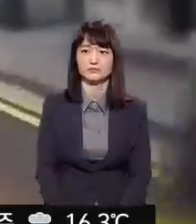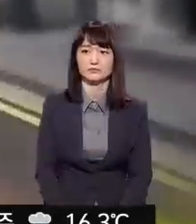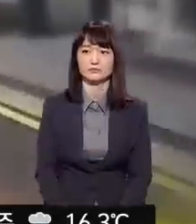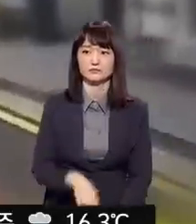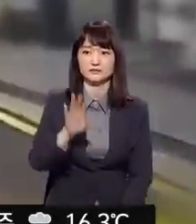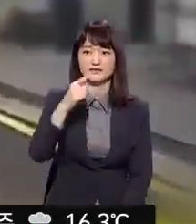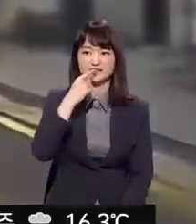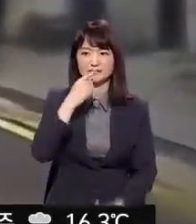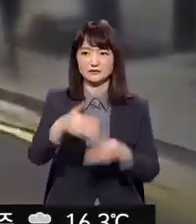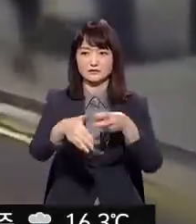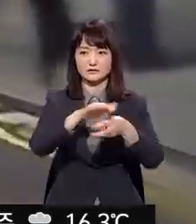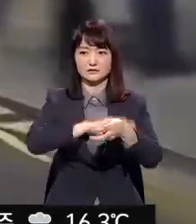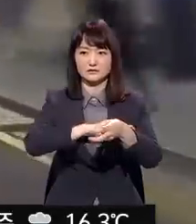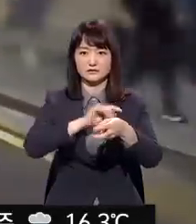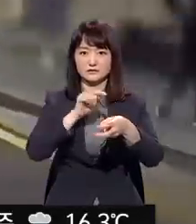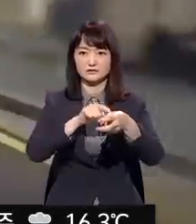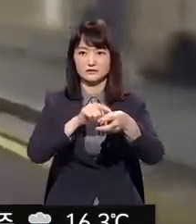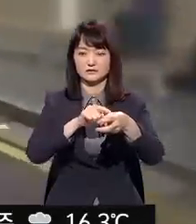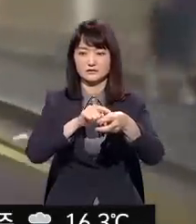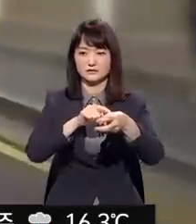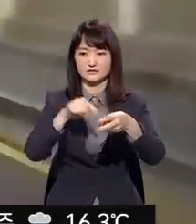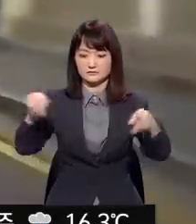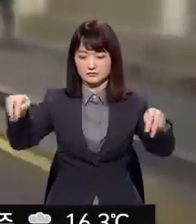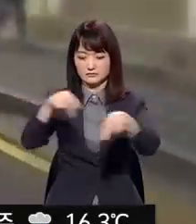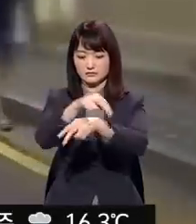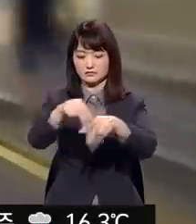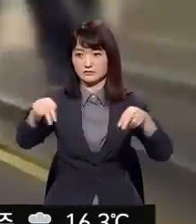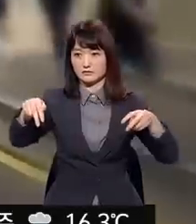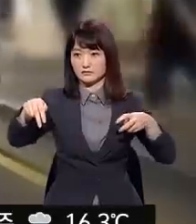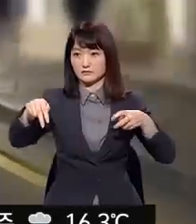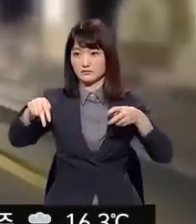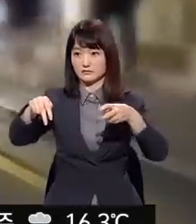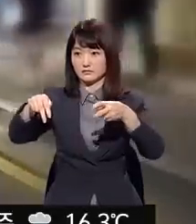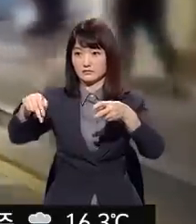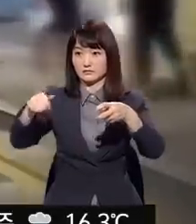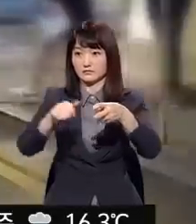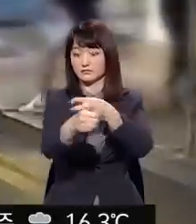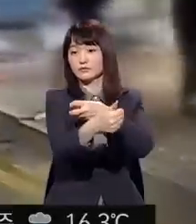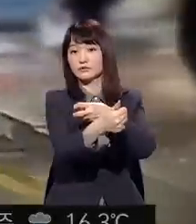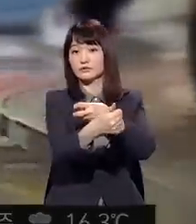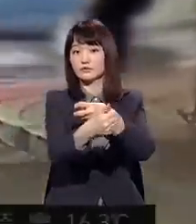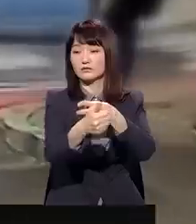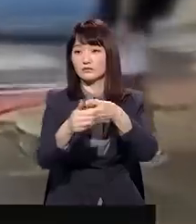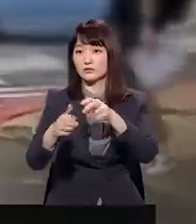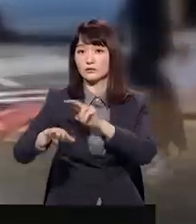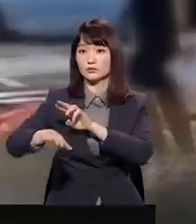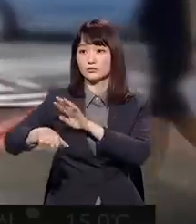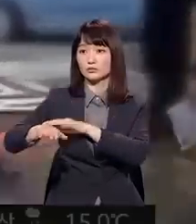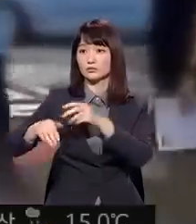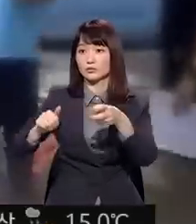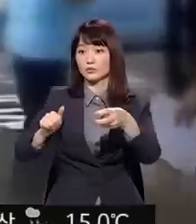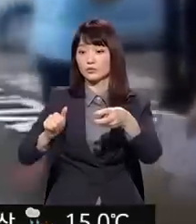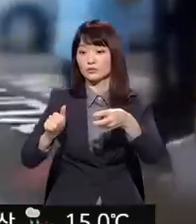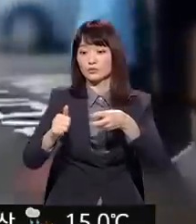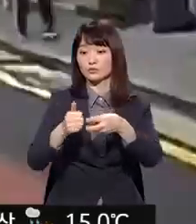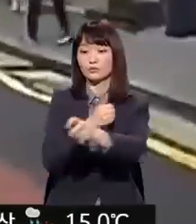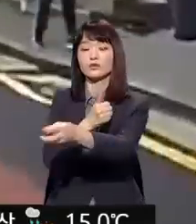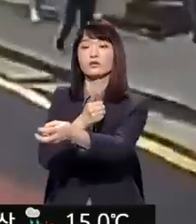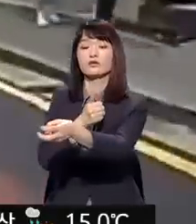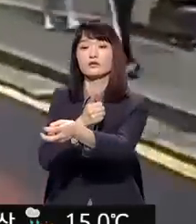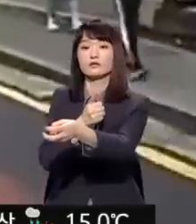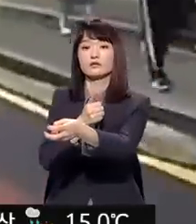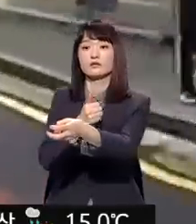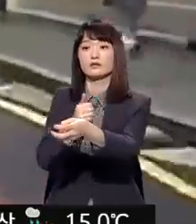앞에 흰색 차 주목해 주세요. 횡단보도 일단 가는데 쭉 가는데 저 남성 보셨습니까? 피했는데 갑자기 자기 팔을